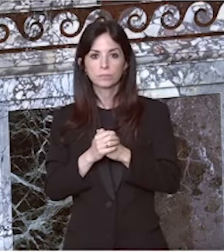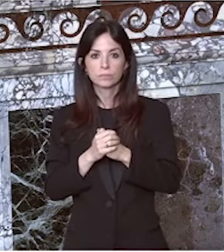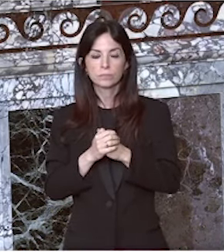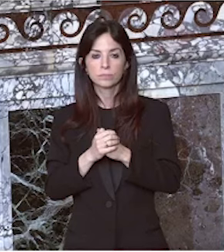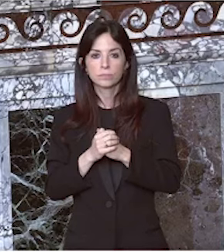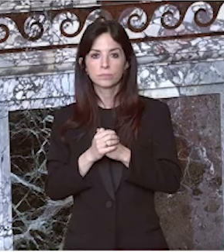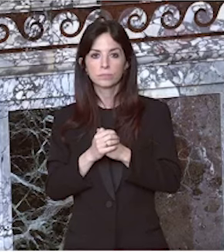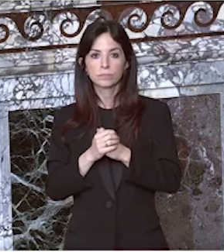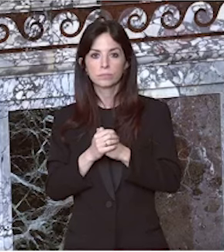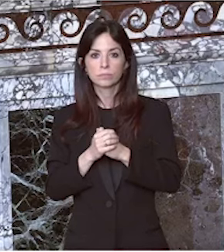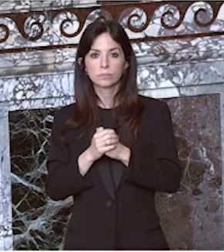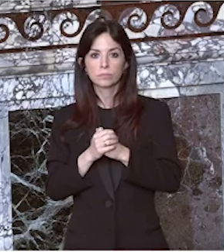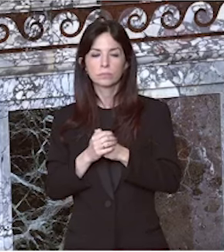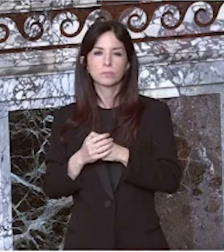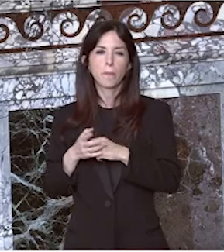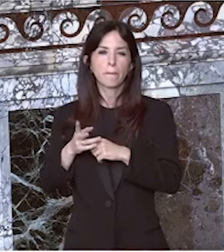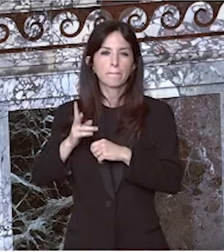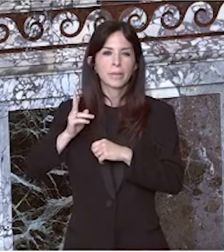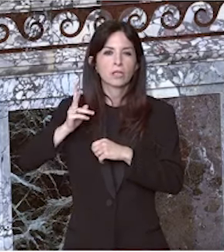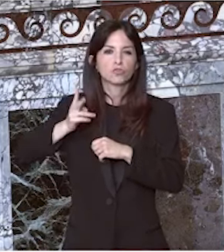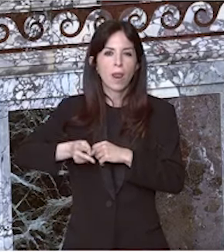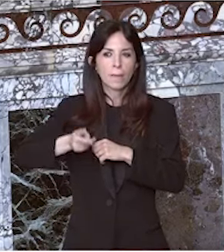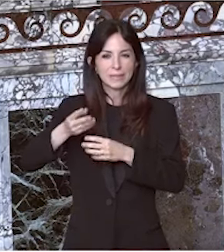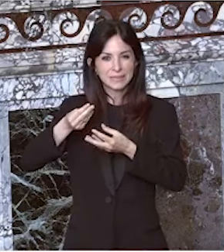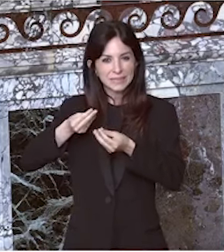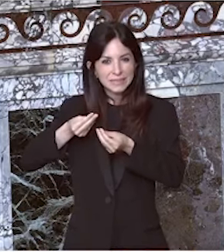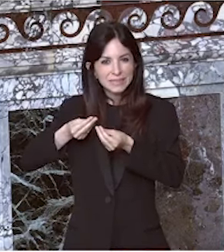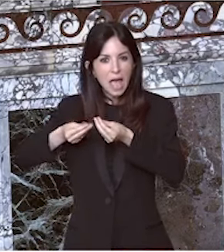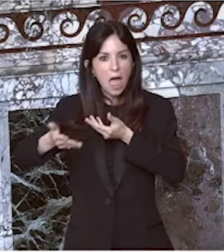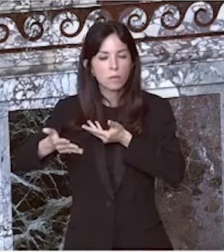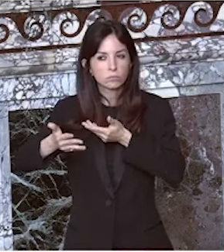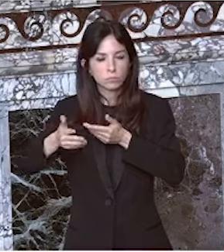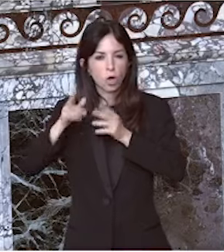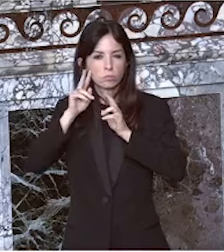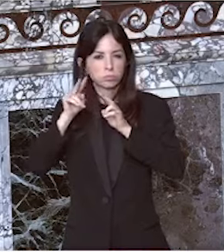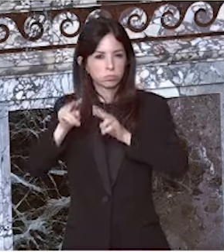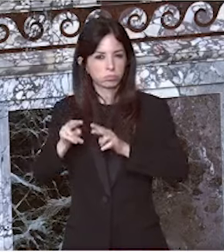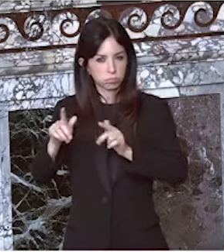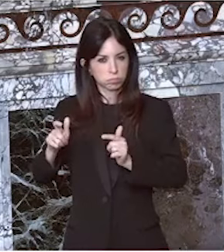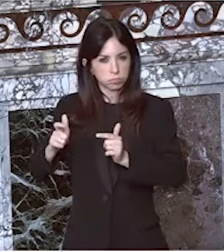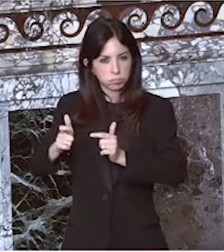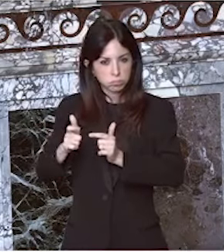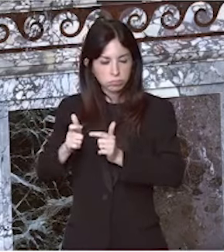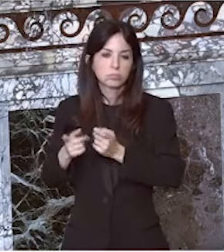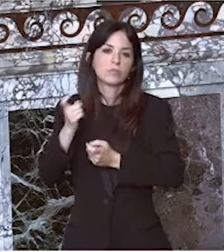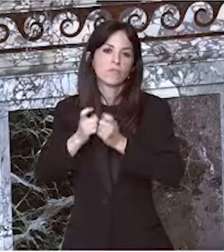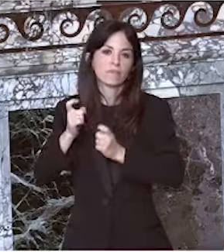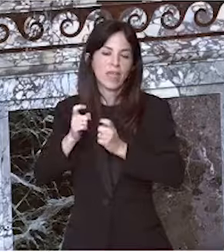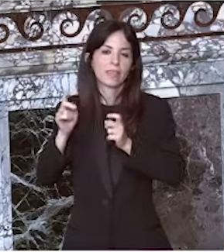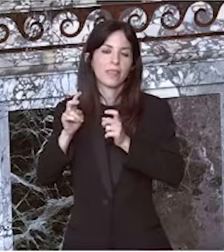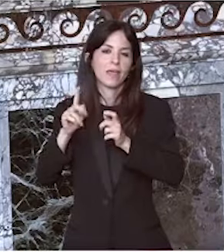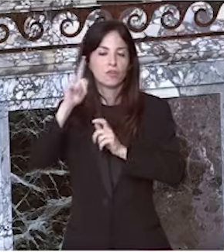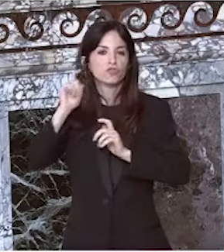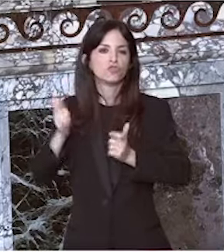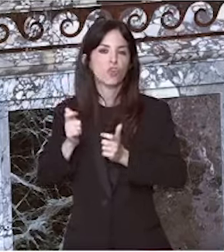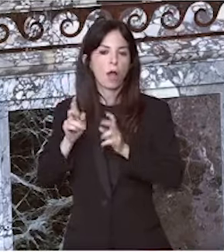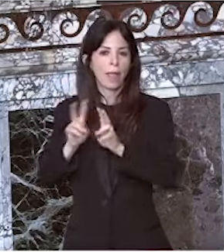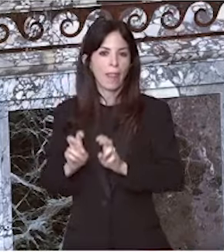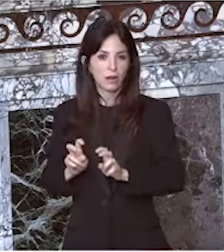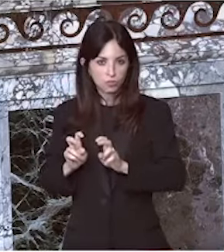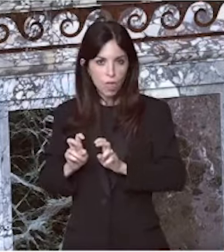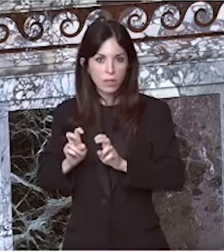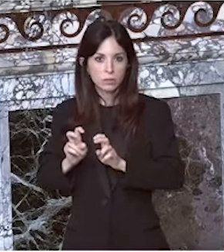Una volta riassorbito il peggioramento delle ragioni di scambio dovuto allo shock energetico, il saldo della bilancia commerciale è